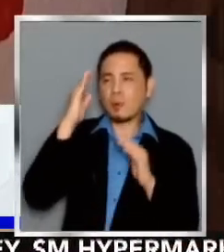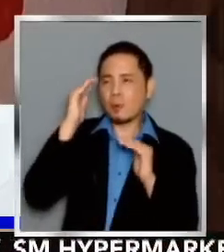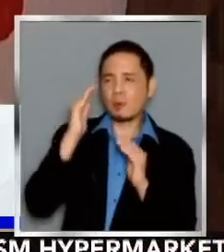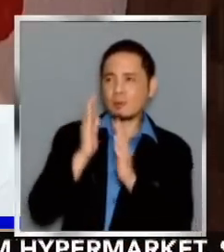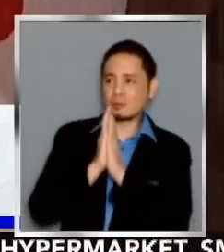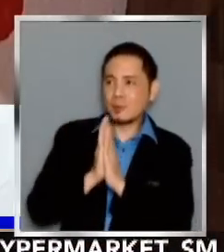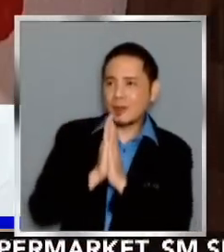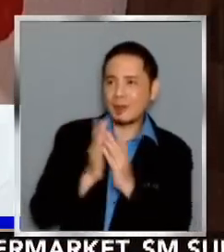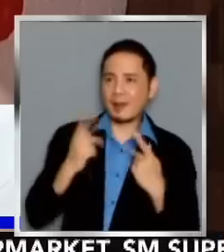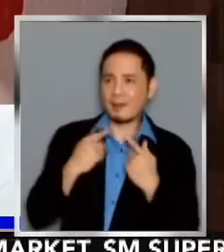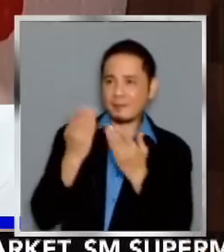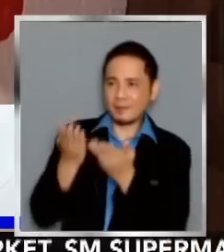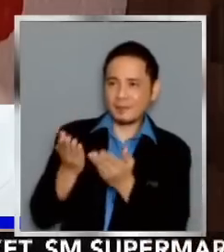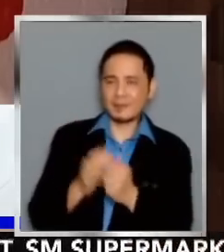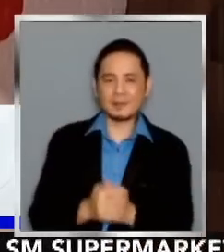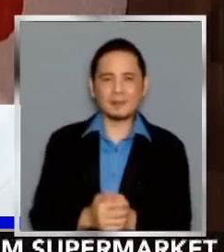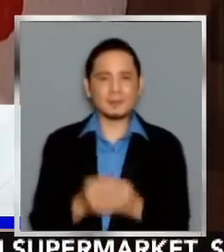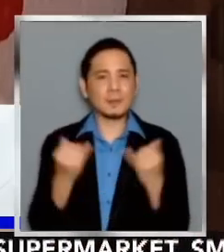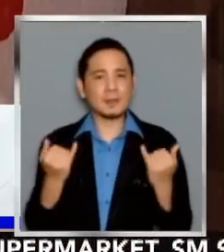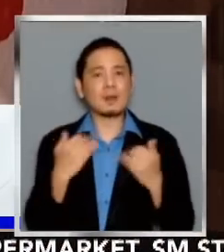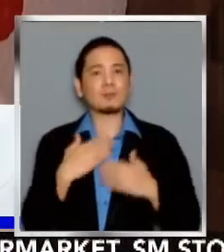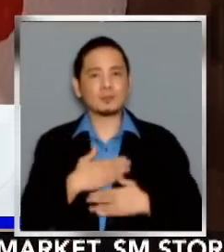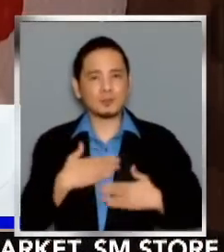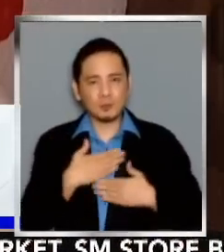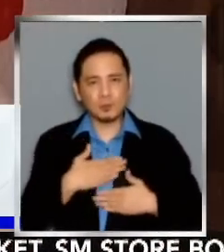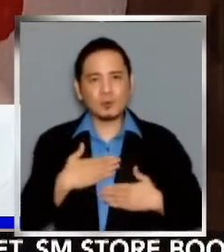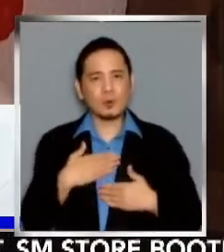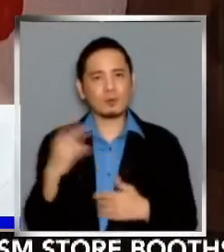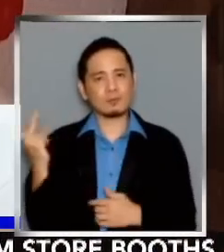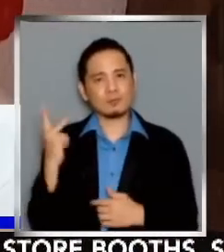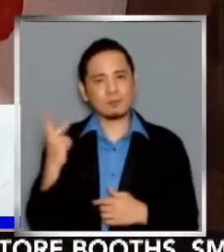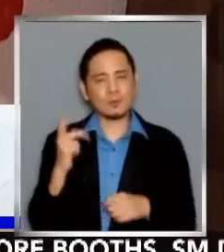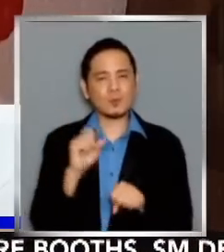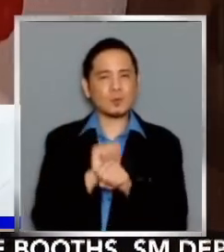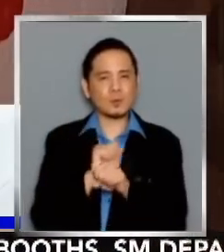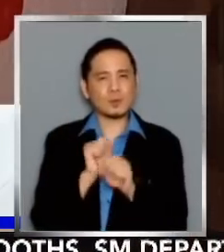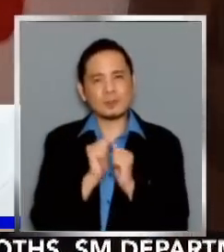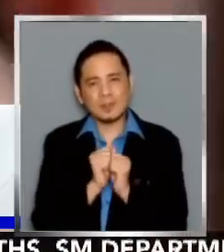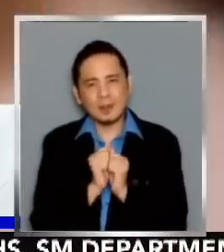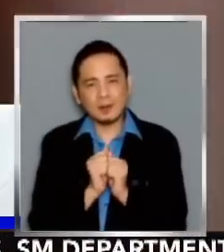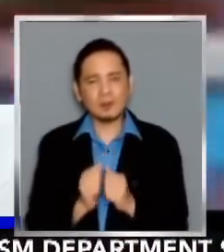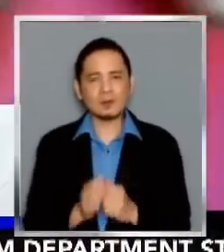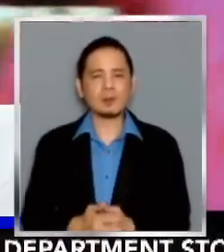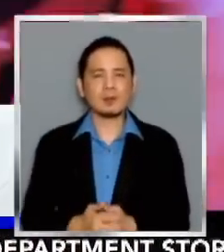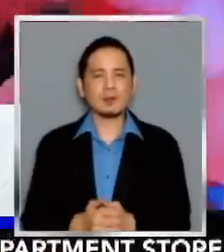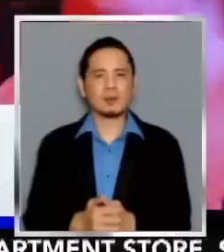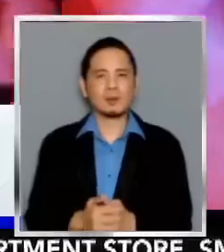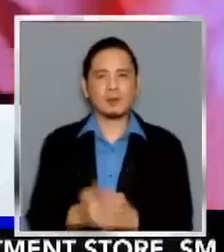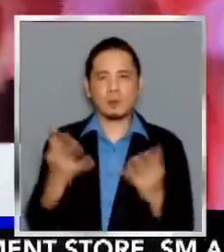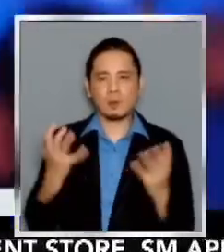to enjoy. Kung ano yung ginagawa namin, gusto namin supportahan yung isa't isa.